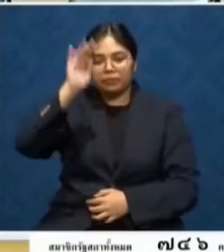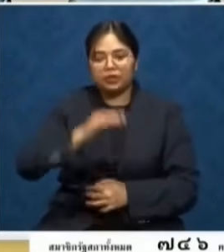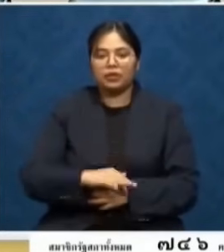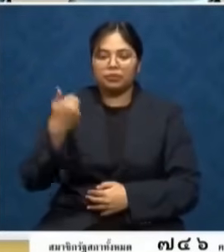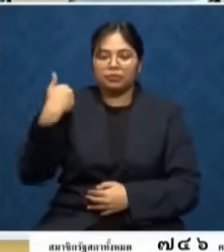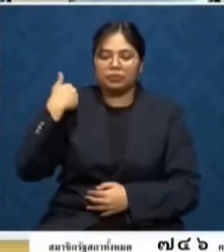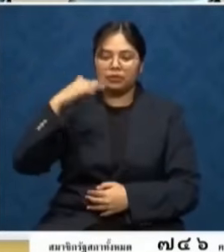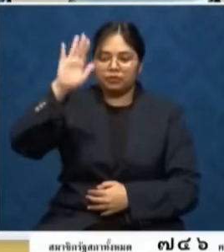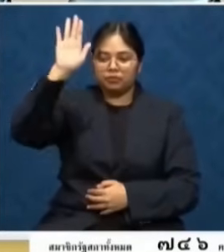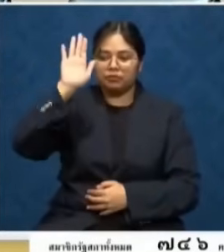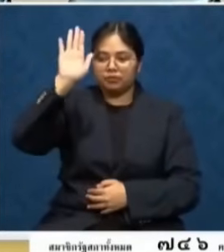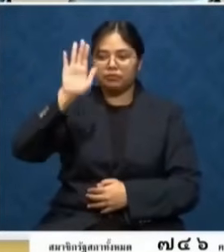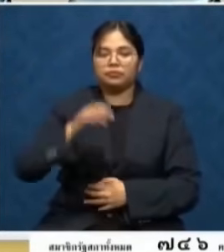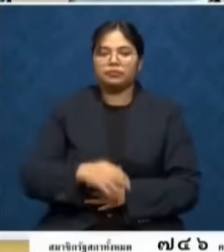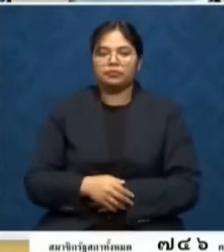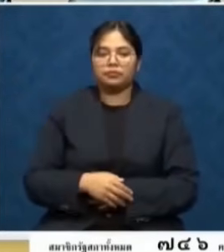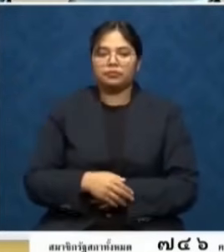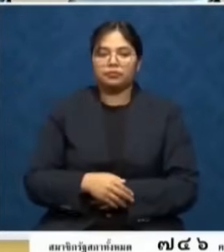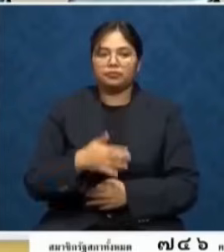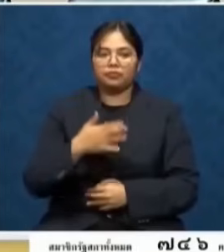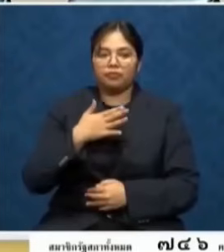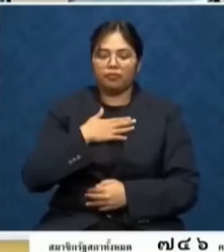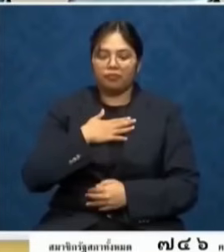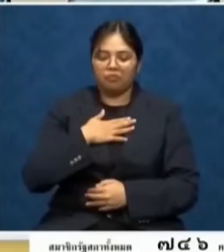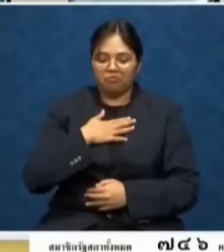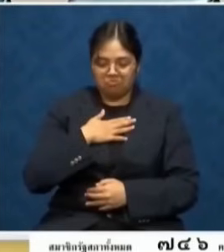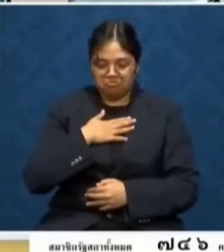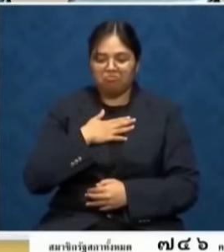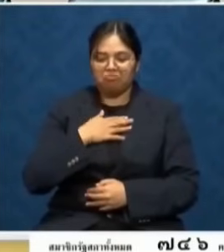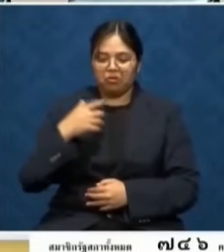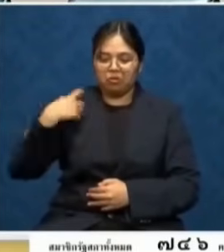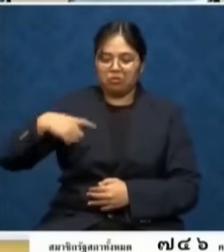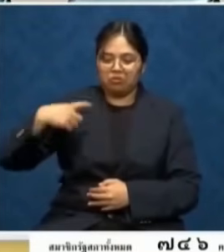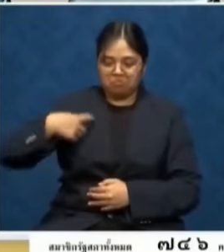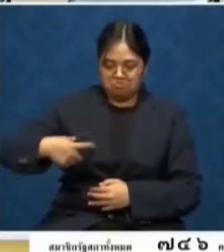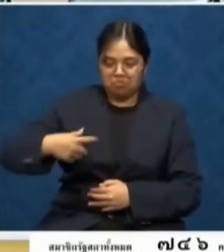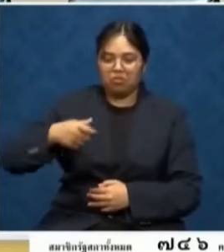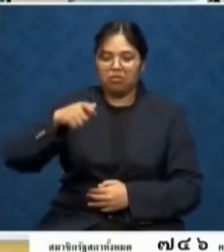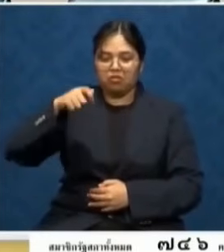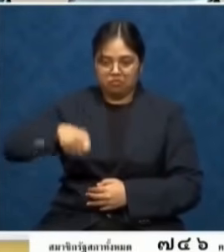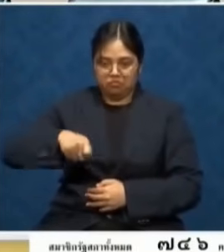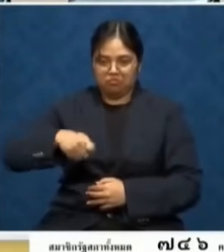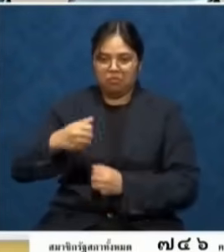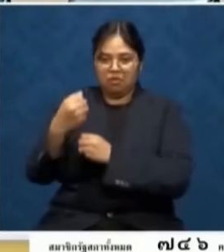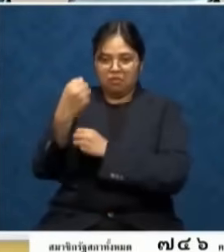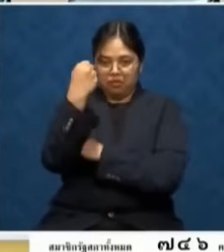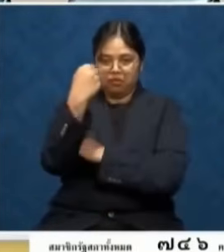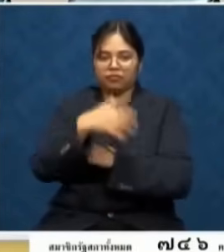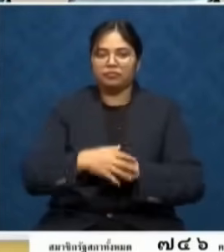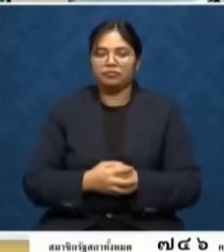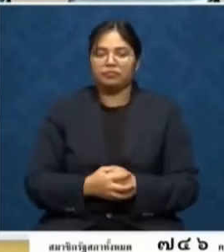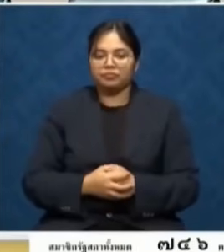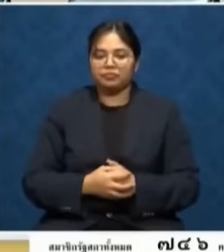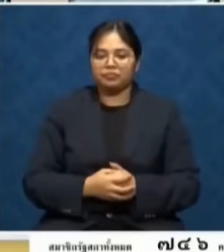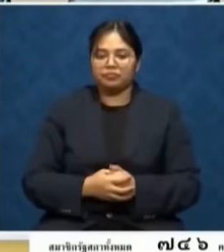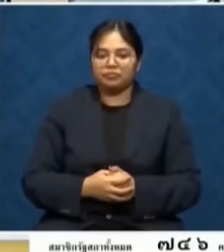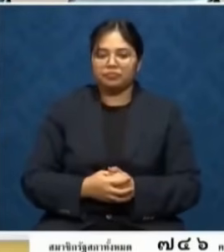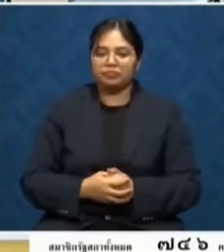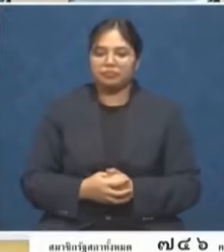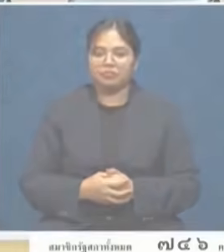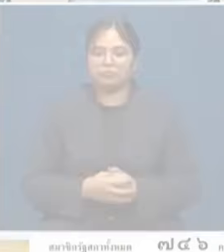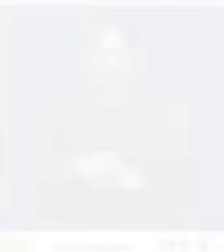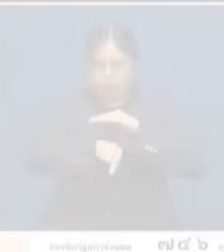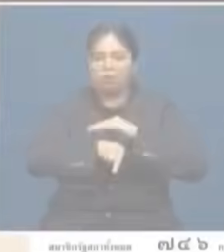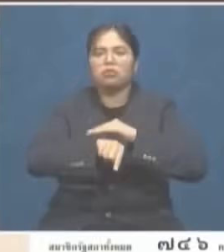จ ผู้ประท้วงข้างหน้าครับ กลับไปใช้อำนาจตุลาการ ครับขอไปท่านจวนครับมีผู้ จัดการที่เดือน